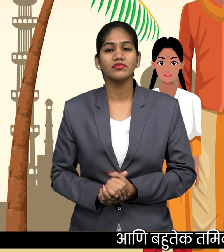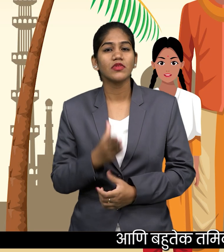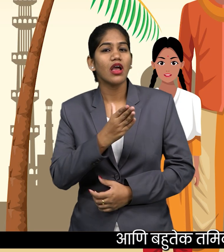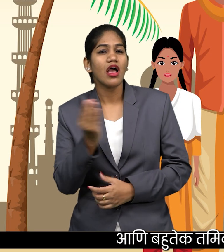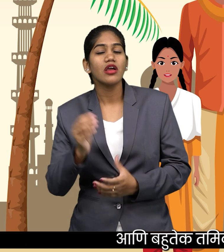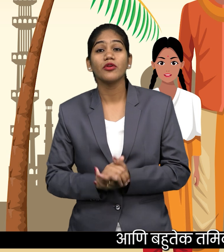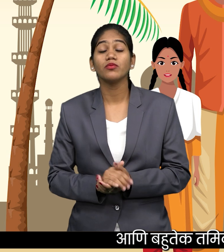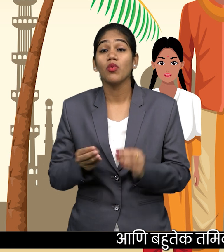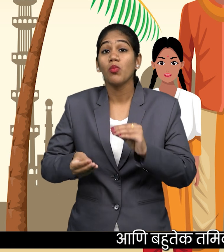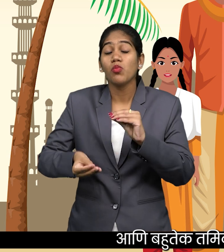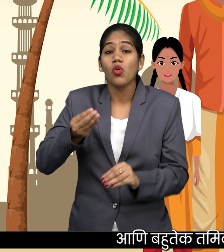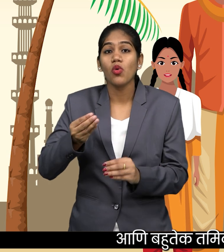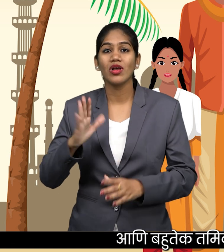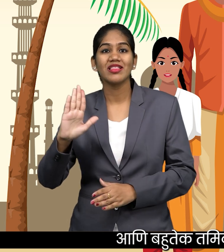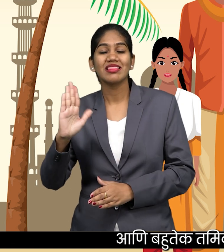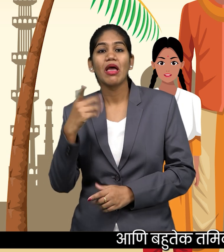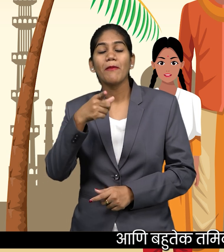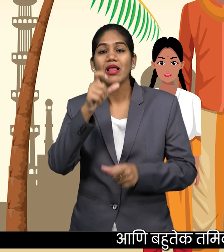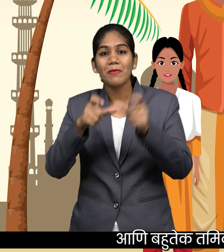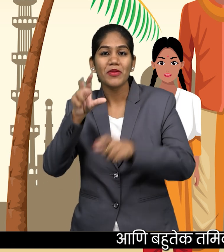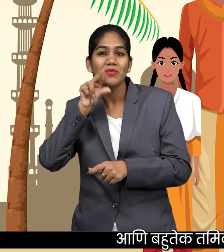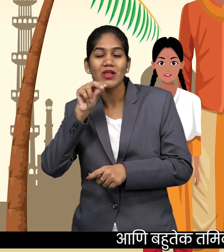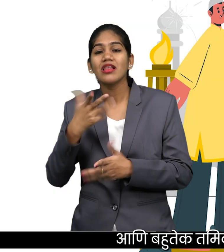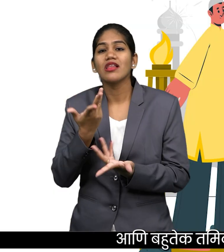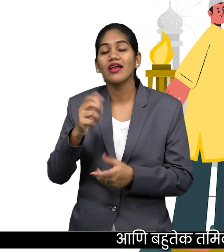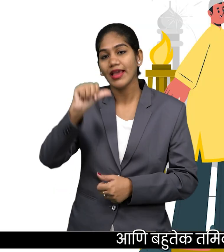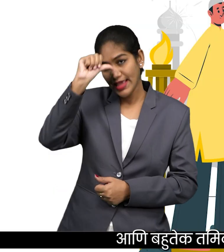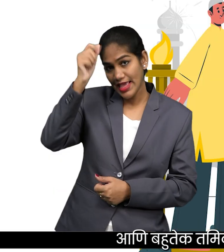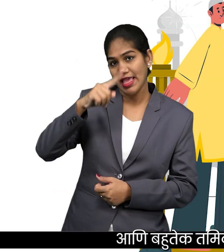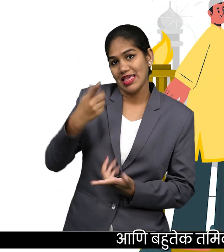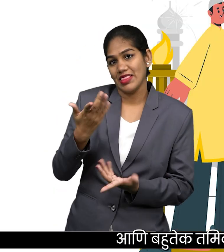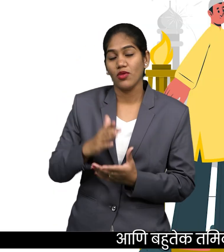आणि बहुतेक तमिळ भाषिक हिंदू किंवा मुस्लिम आहेत.